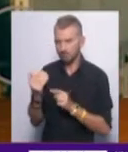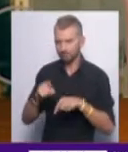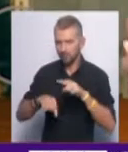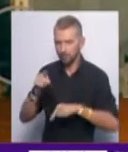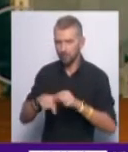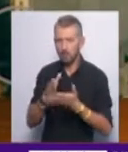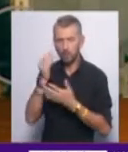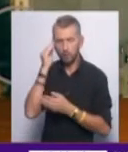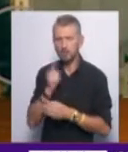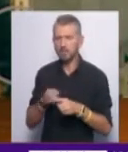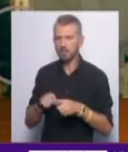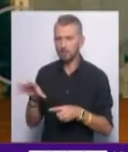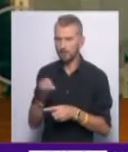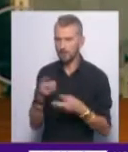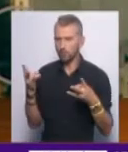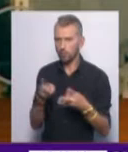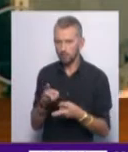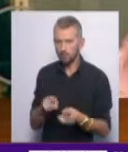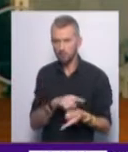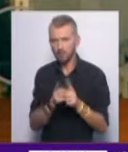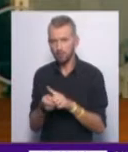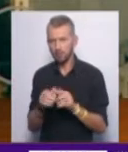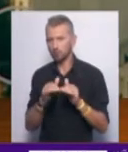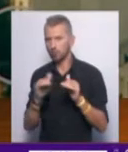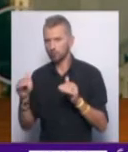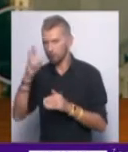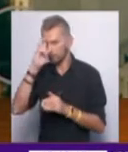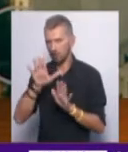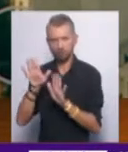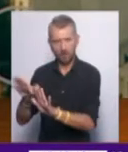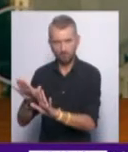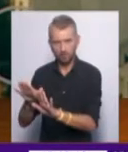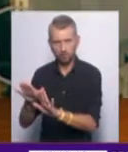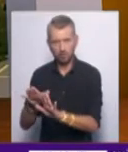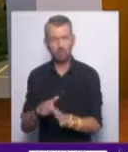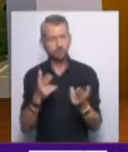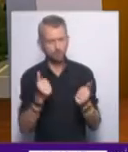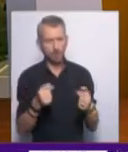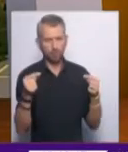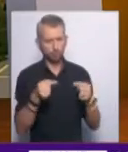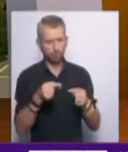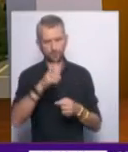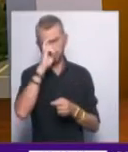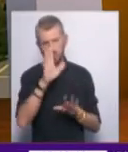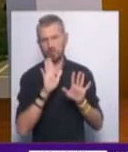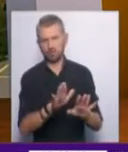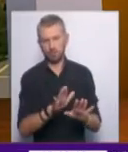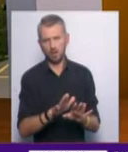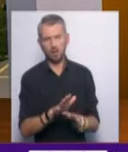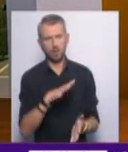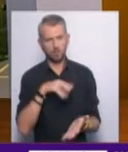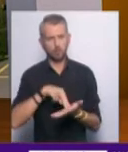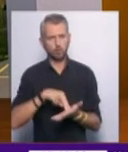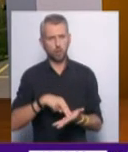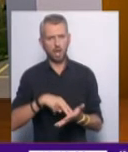що потрібно це все повністю переводити у площину державну і вже на рівні. Правильно? Однозначно, так. Да. Бо, знаєте, стояли на